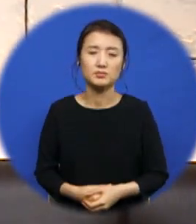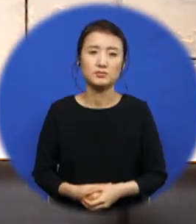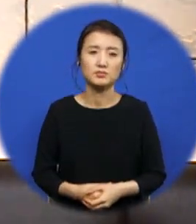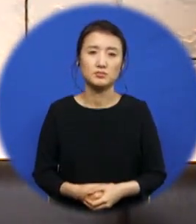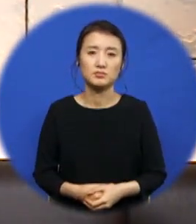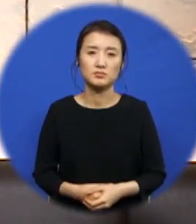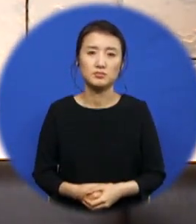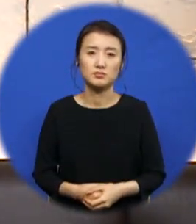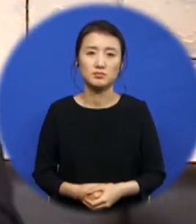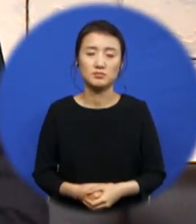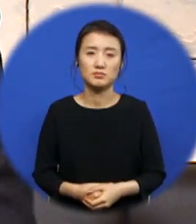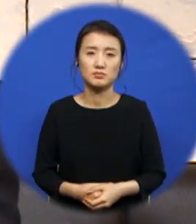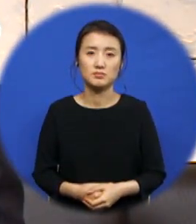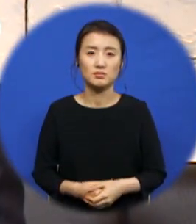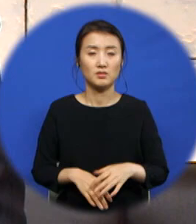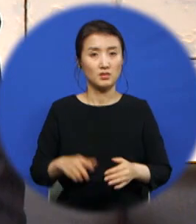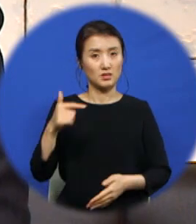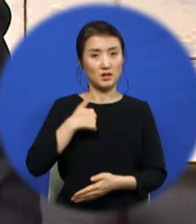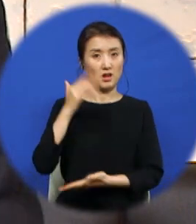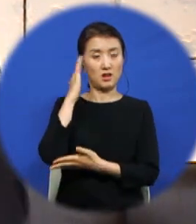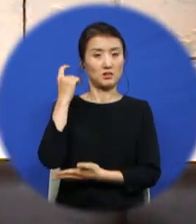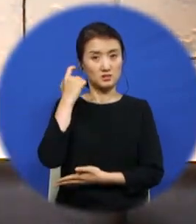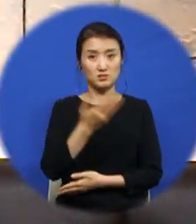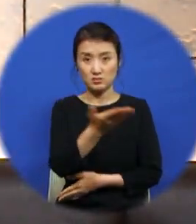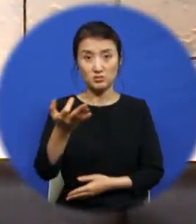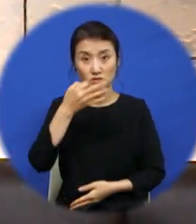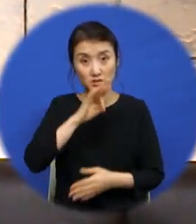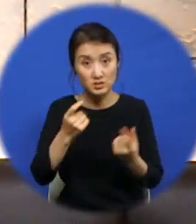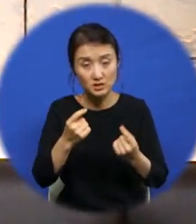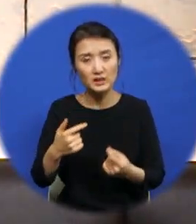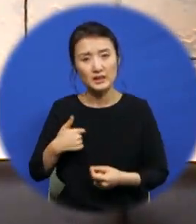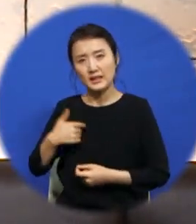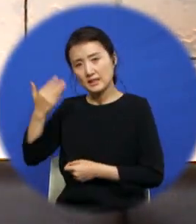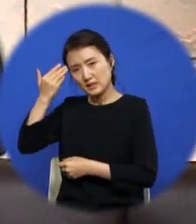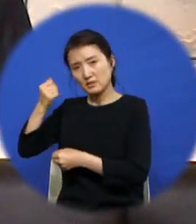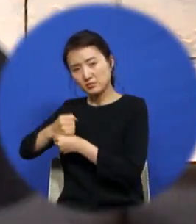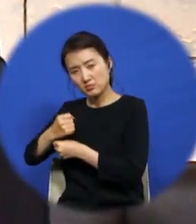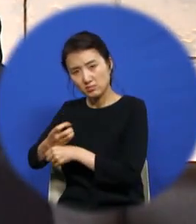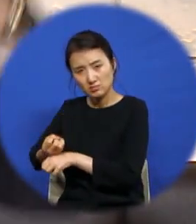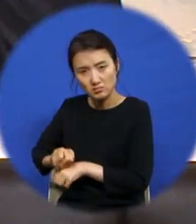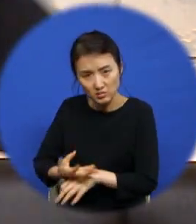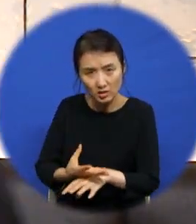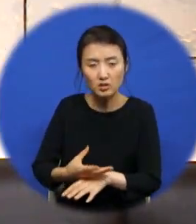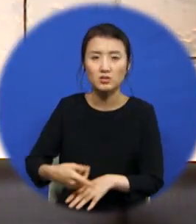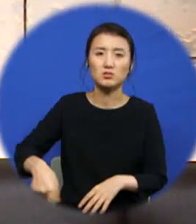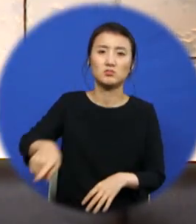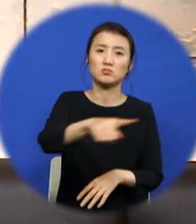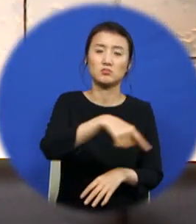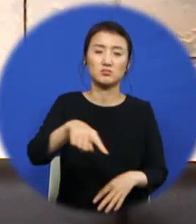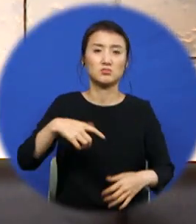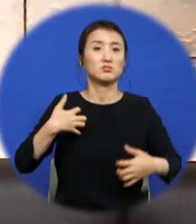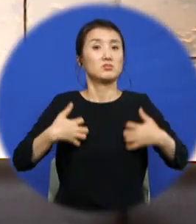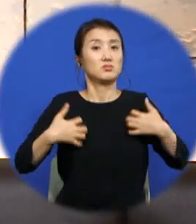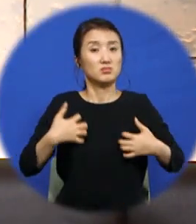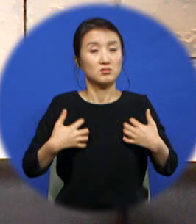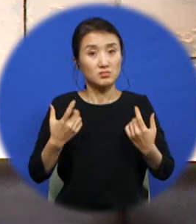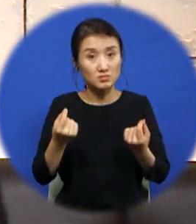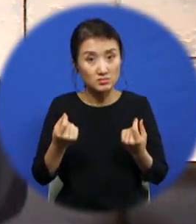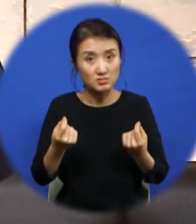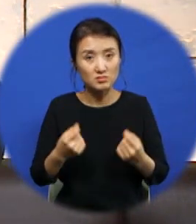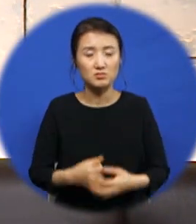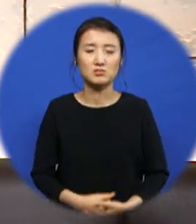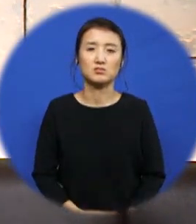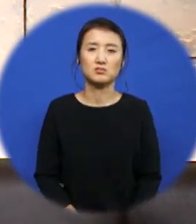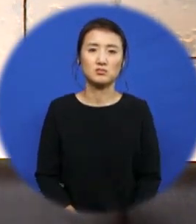이 당이 들으시면 여러분 주익 하죠 예 제가 만든 지식을 여러분이 지금 전수 받는 것은 저자직강 을 통해서 예 방송